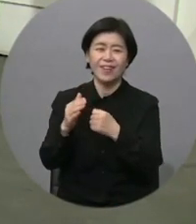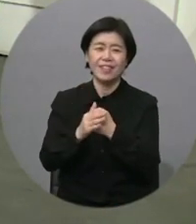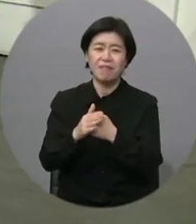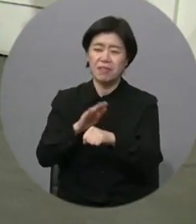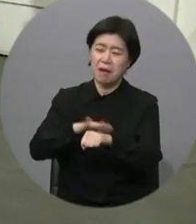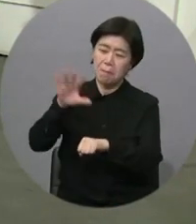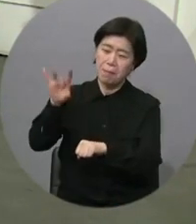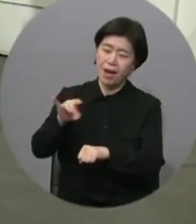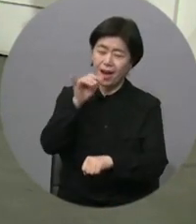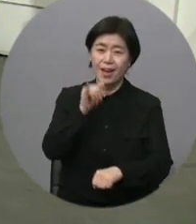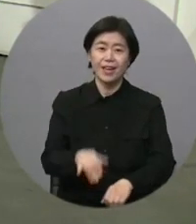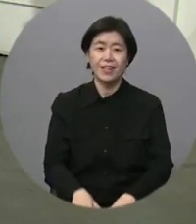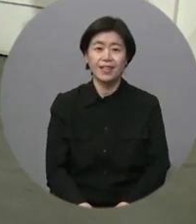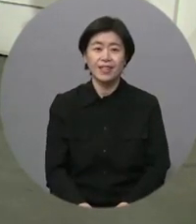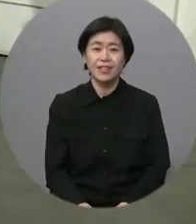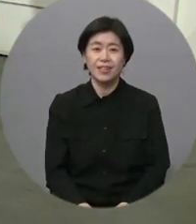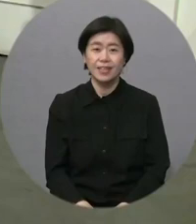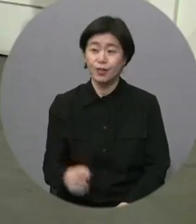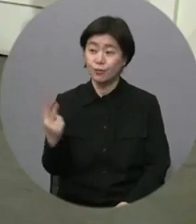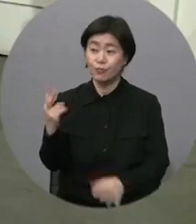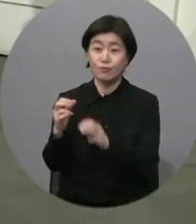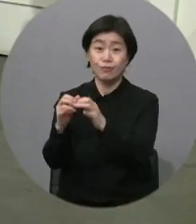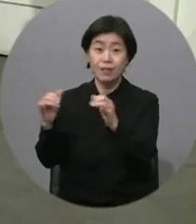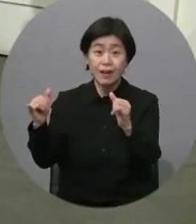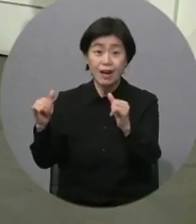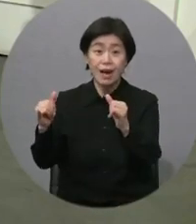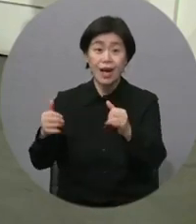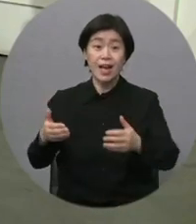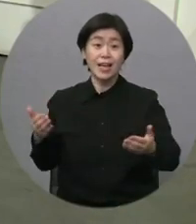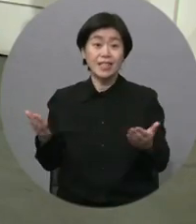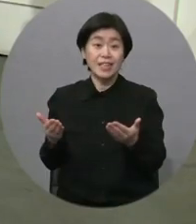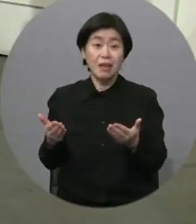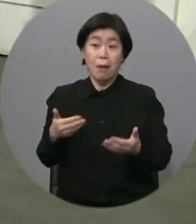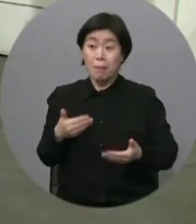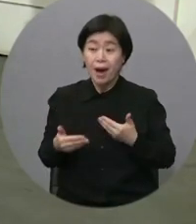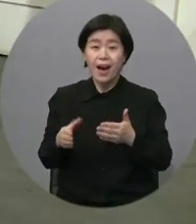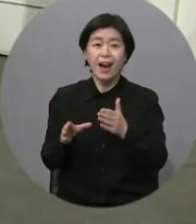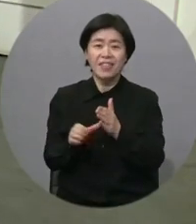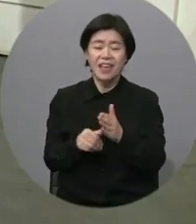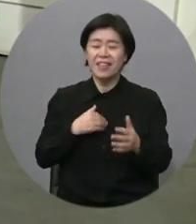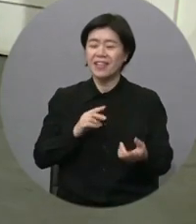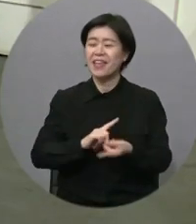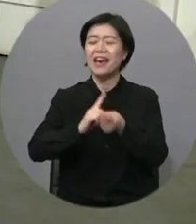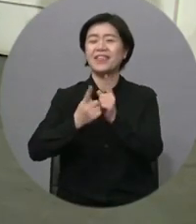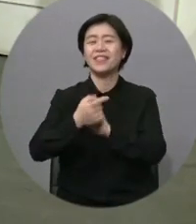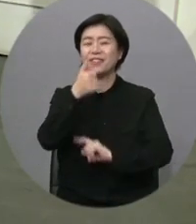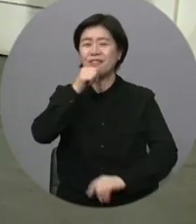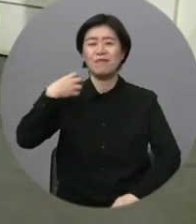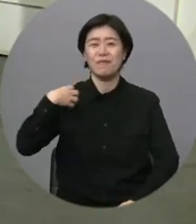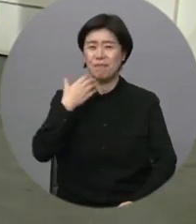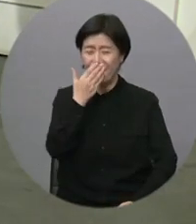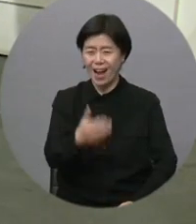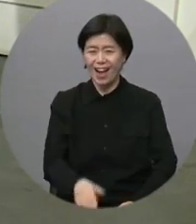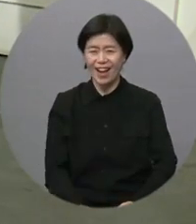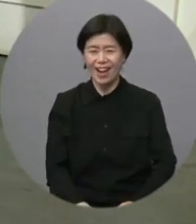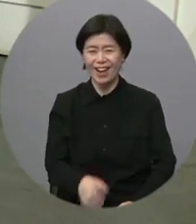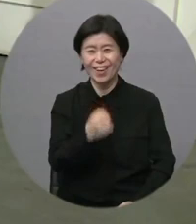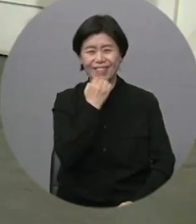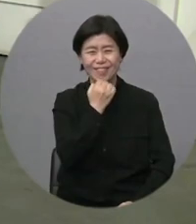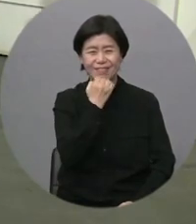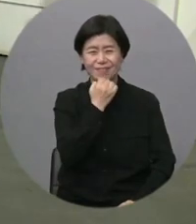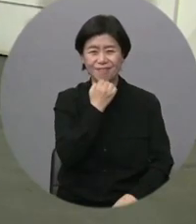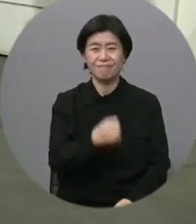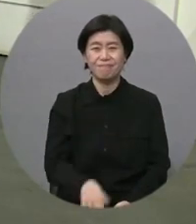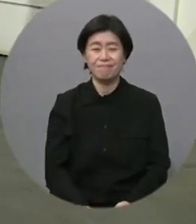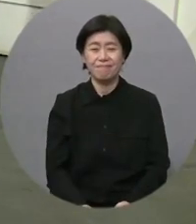예, 두 분이 동시에 펑크날 때. 네. 제가 갈게요. 예. 여기서 저 말씀하시는 거죠? 네,